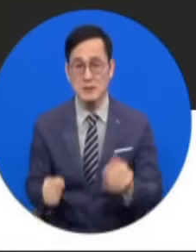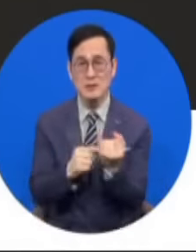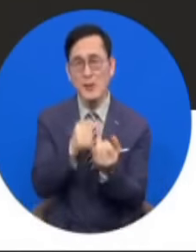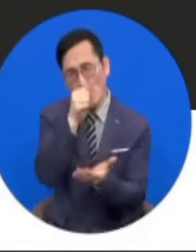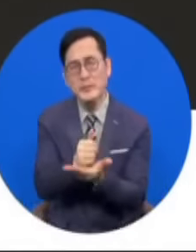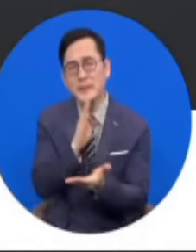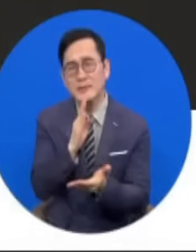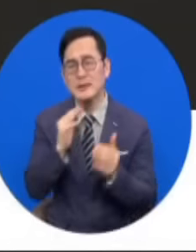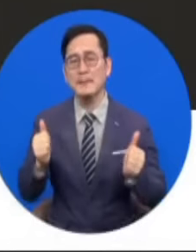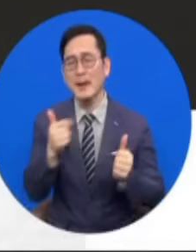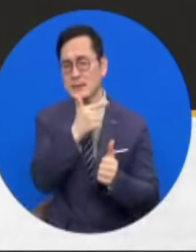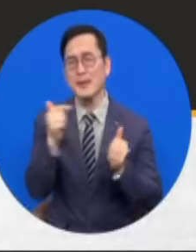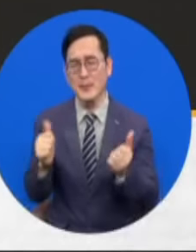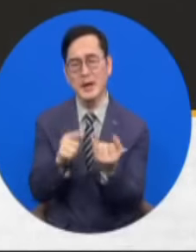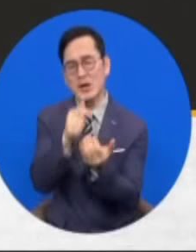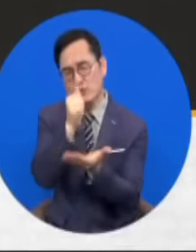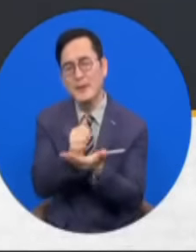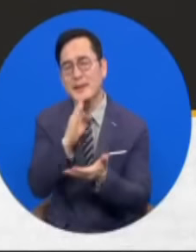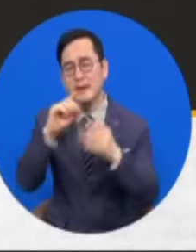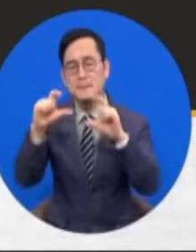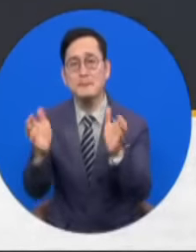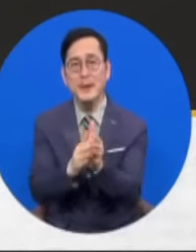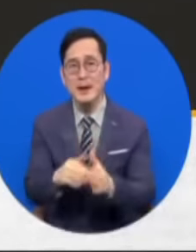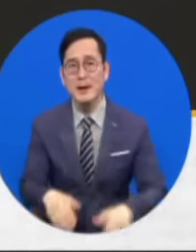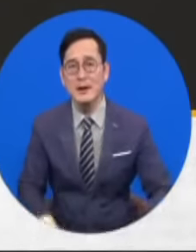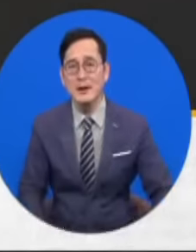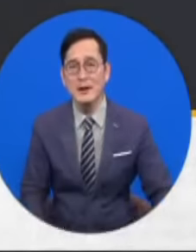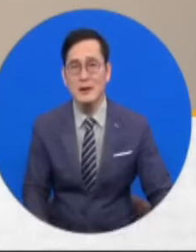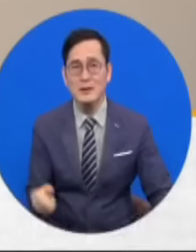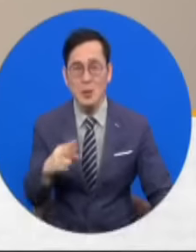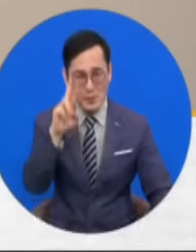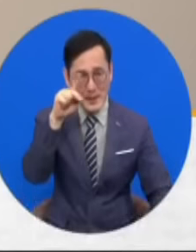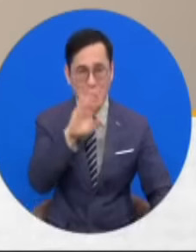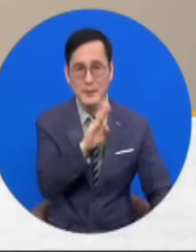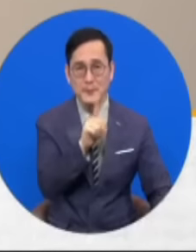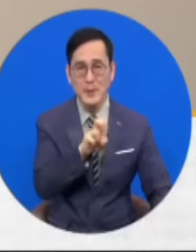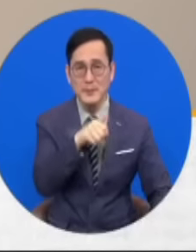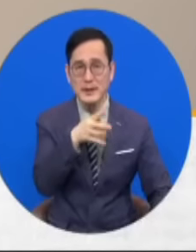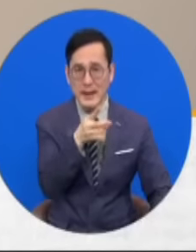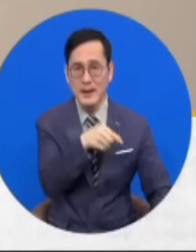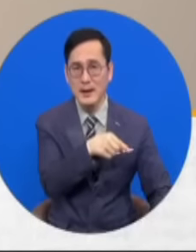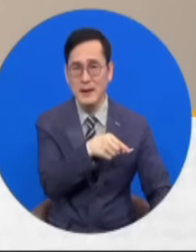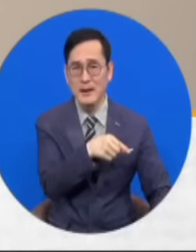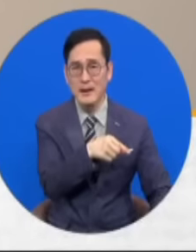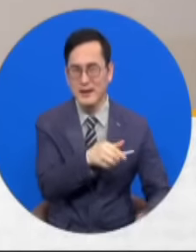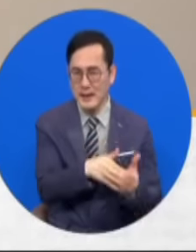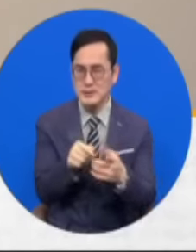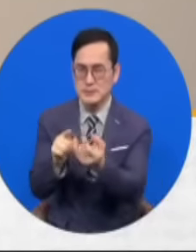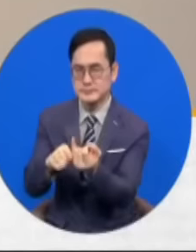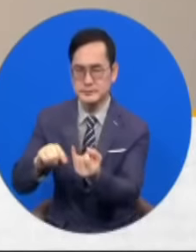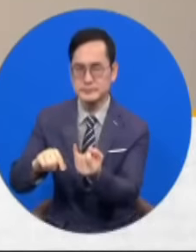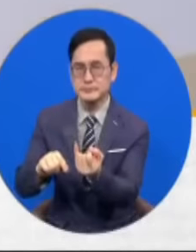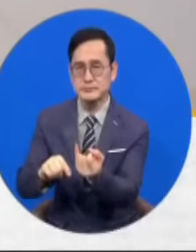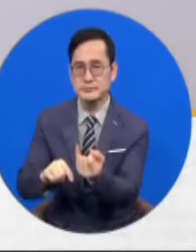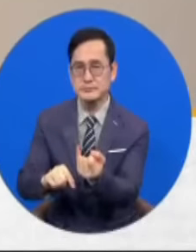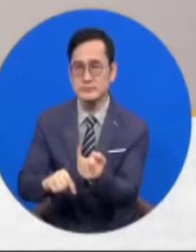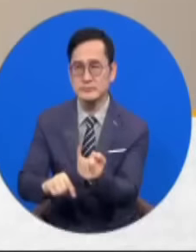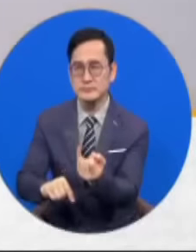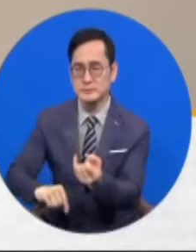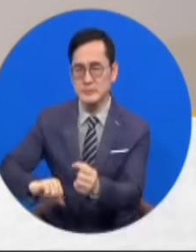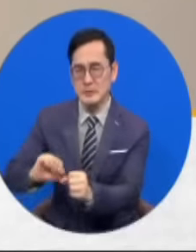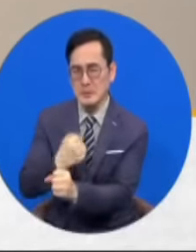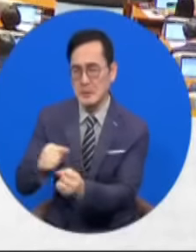박번개 법무장관 시절 문재인 정부때도 계속 한명수 관련된 유증 사건에 대해서 수사를 하라고 결국